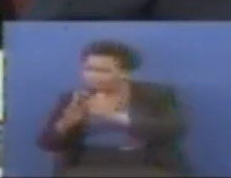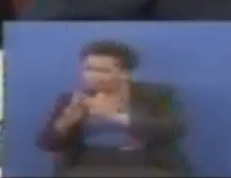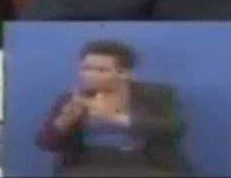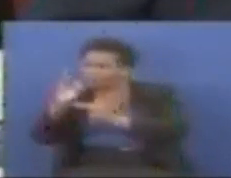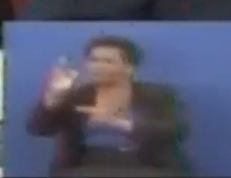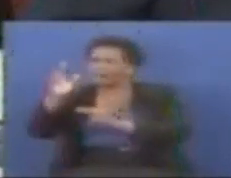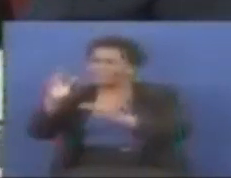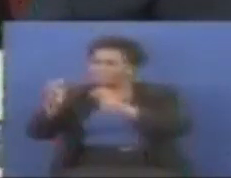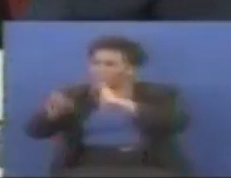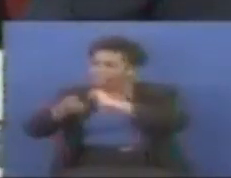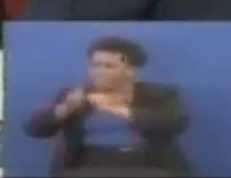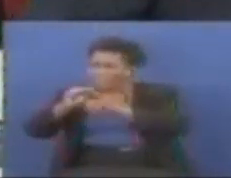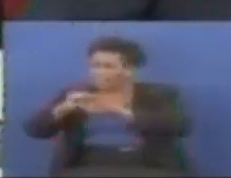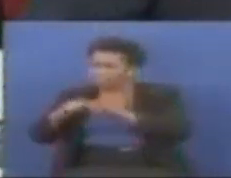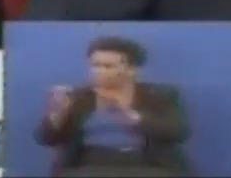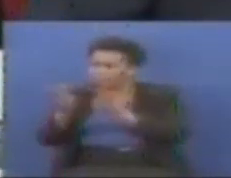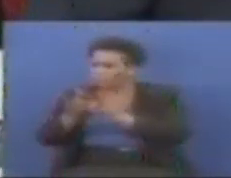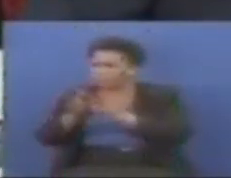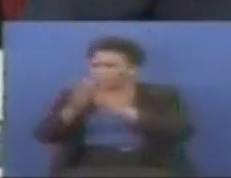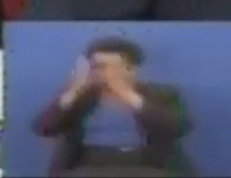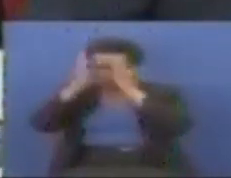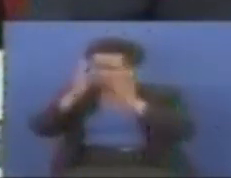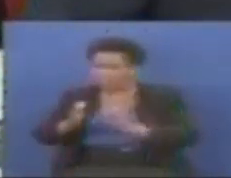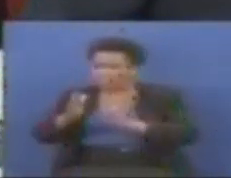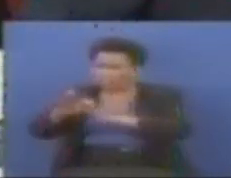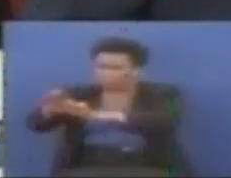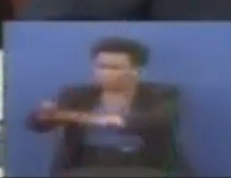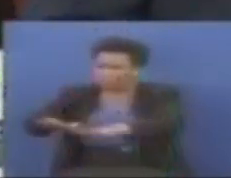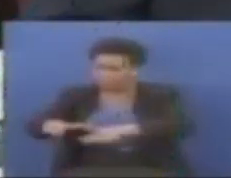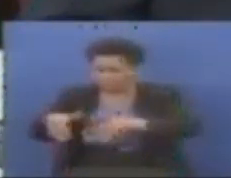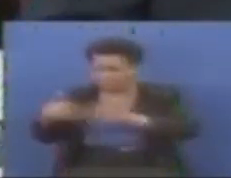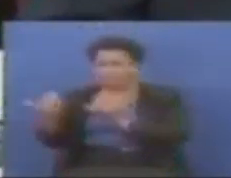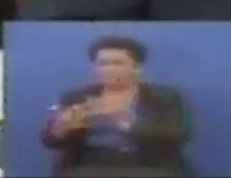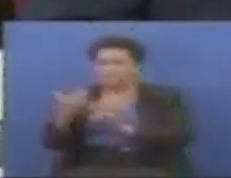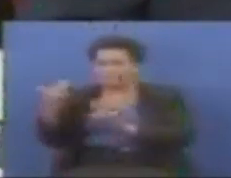kuwashughulikia vijana hao ambao wameshapata shida hiyo?